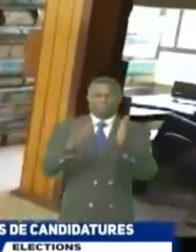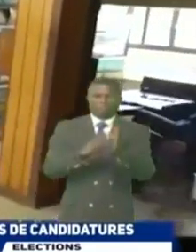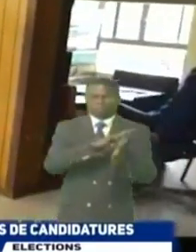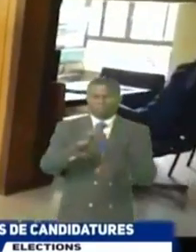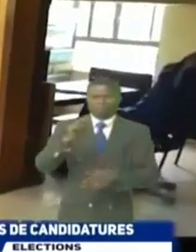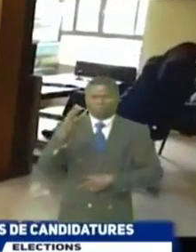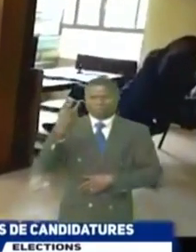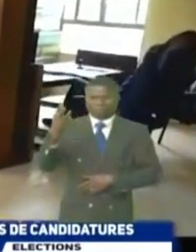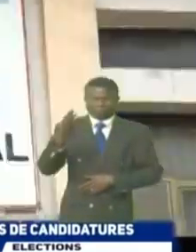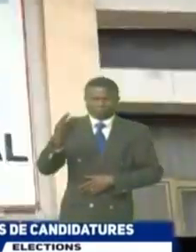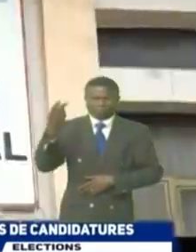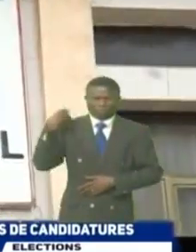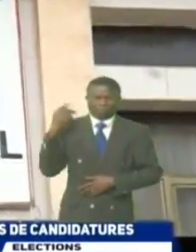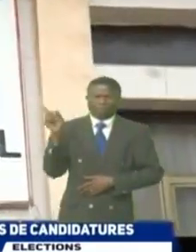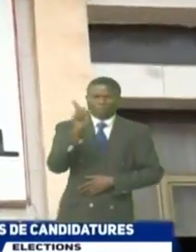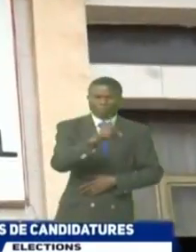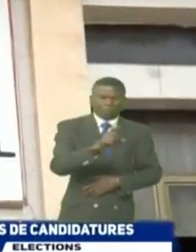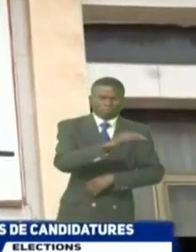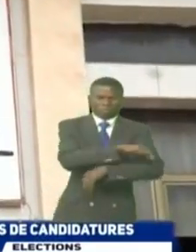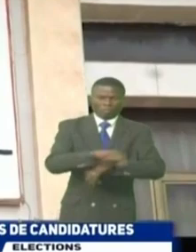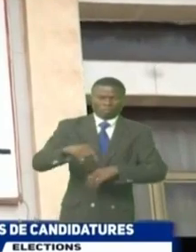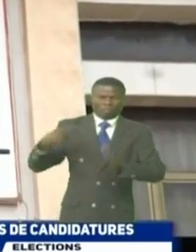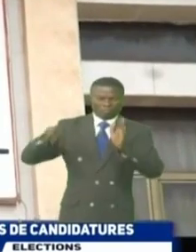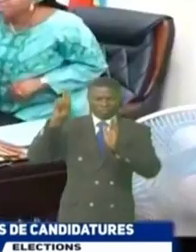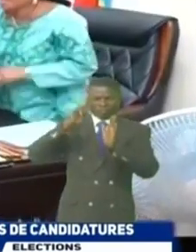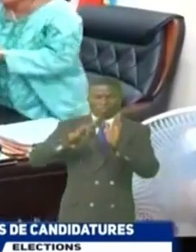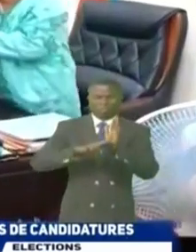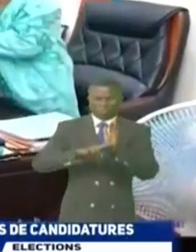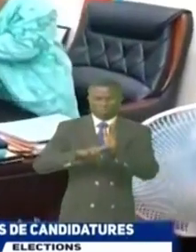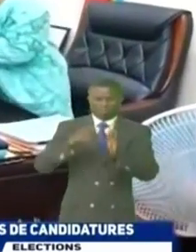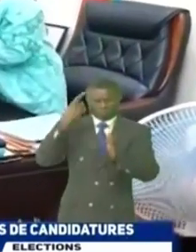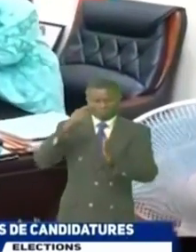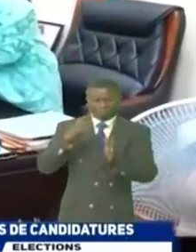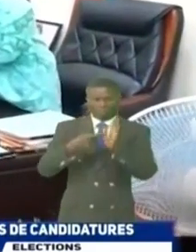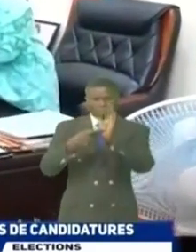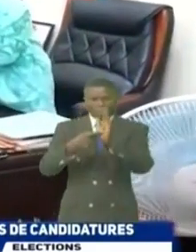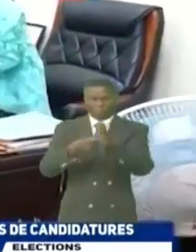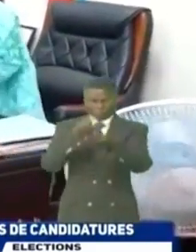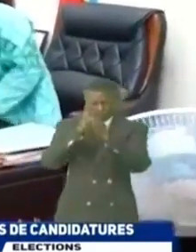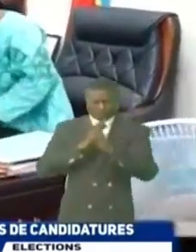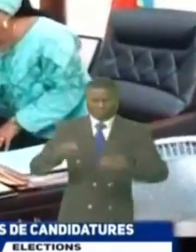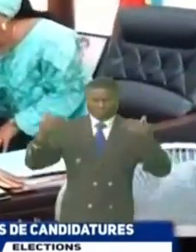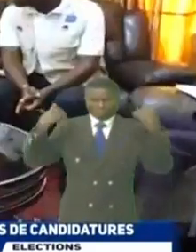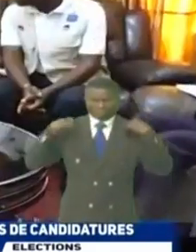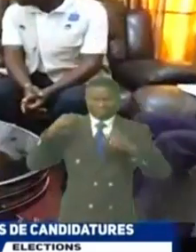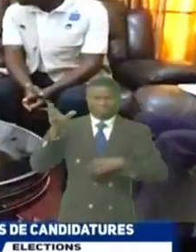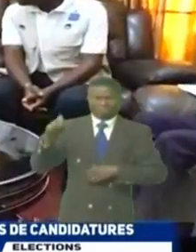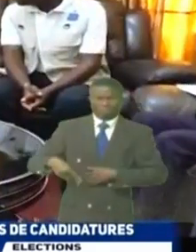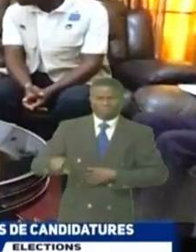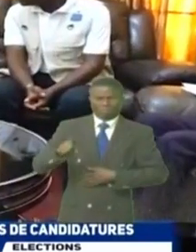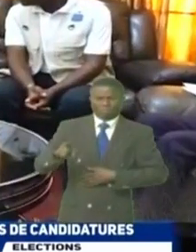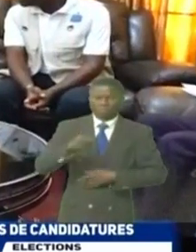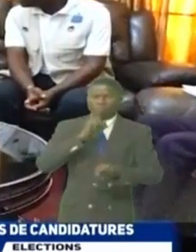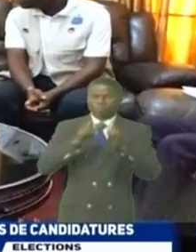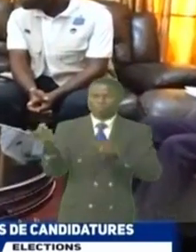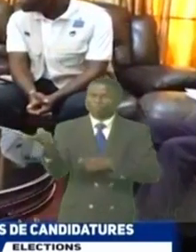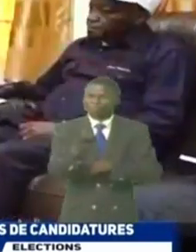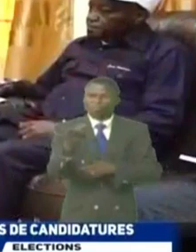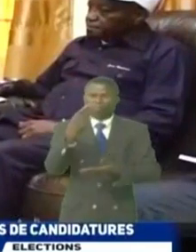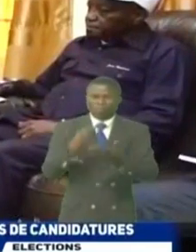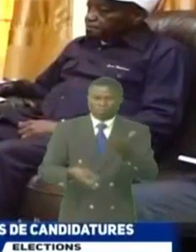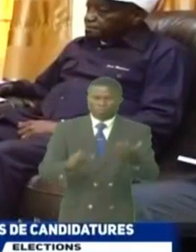Moïde Mboulemiri s'est rendu au gouvernorat de la province pour présenter des civilités à l'autorité provinciale. Leurs échanges ont porté